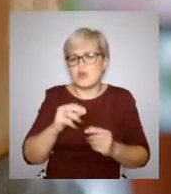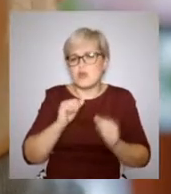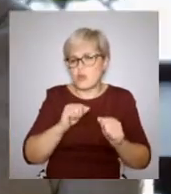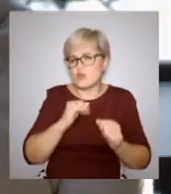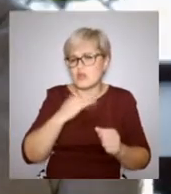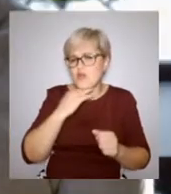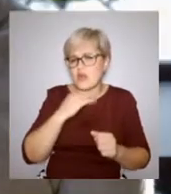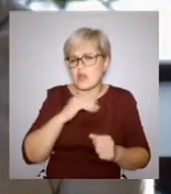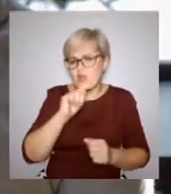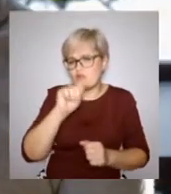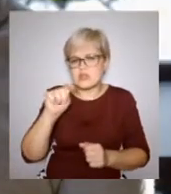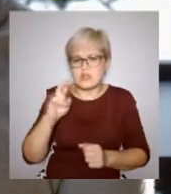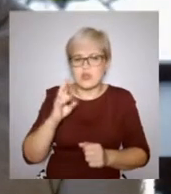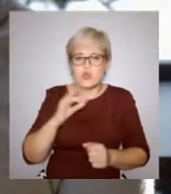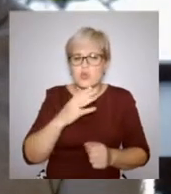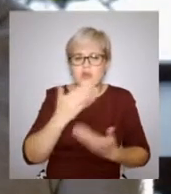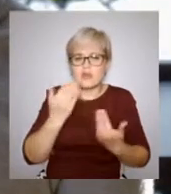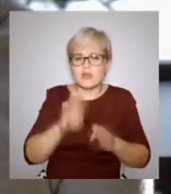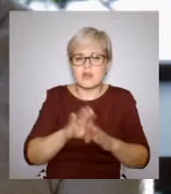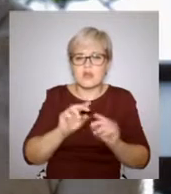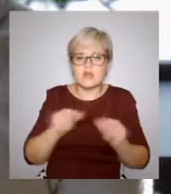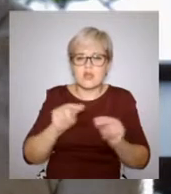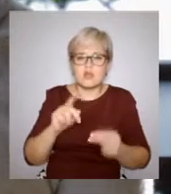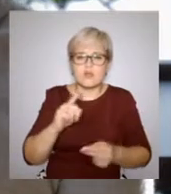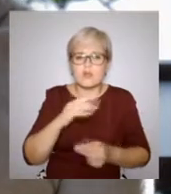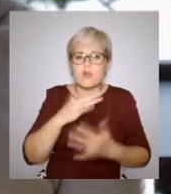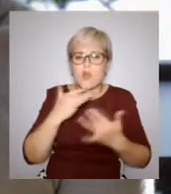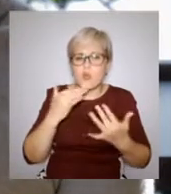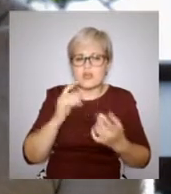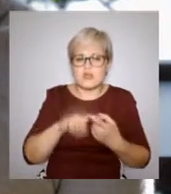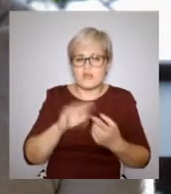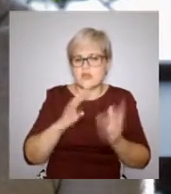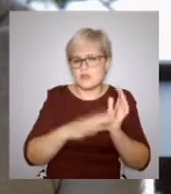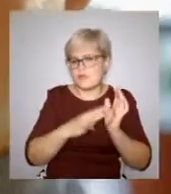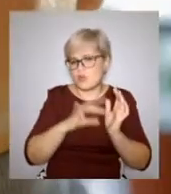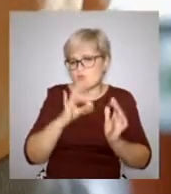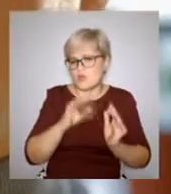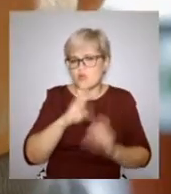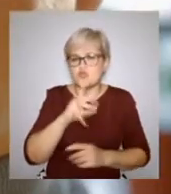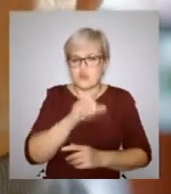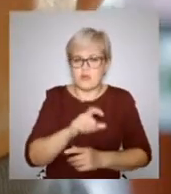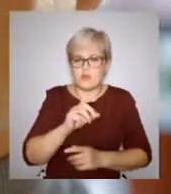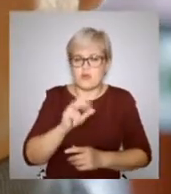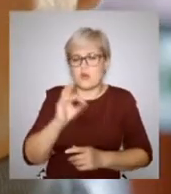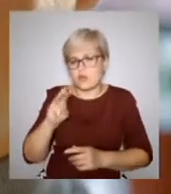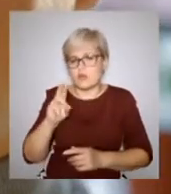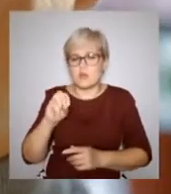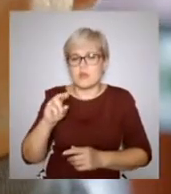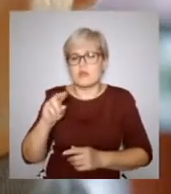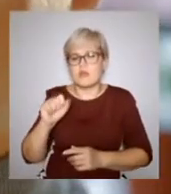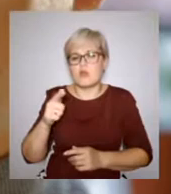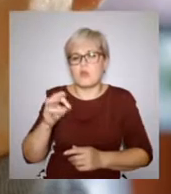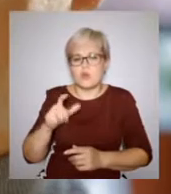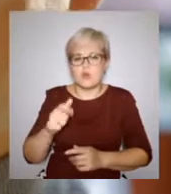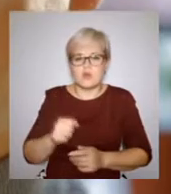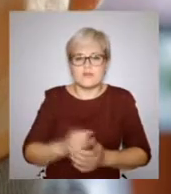своего сына устроить там секцию бокса командой секции букв бокса хватает или но